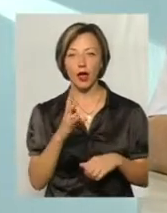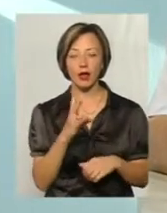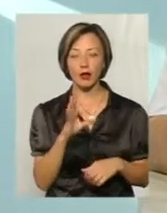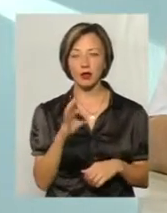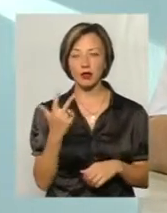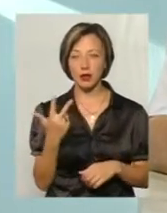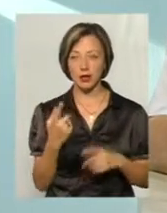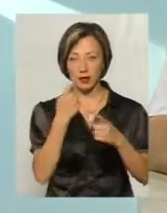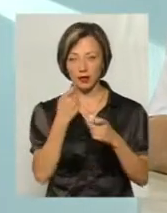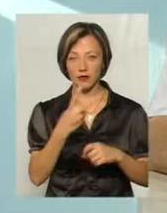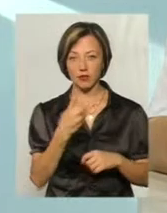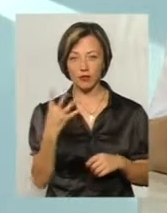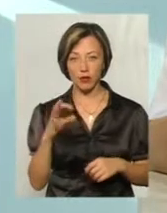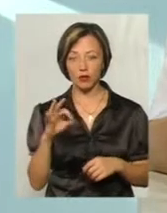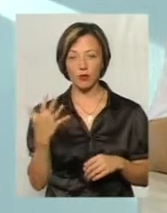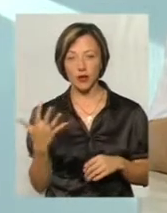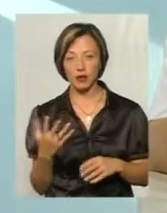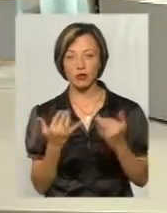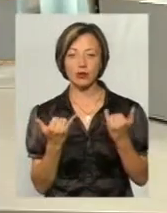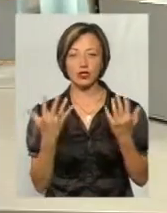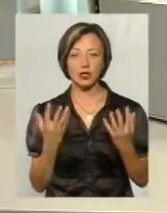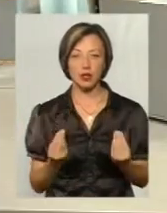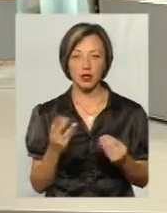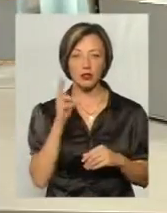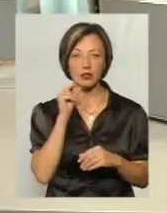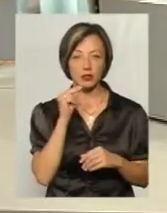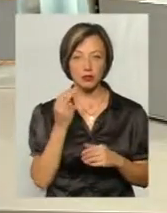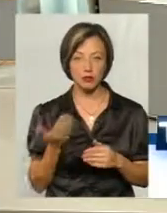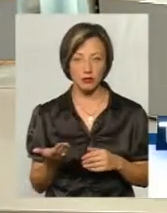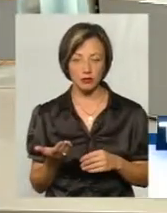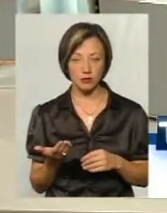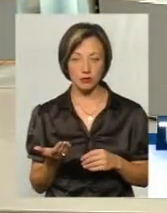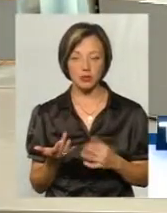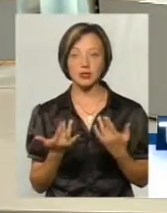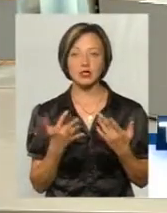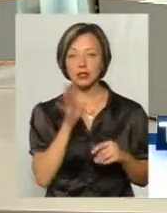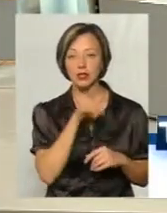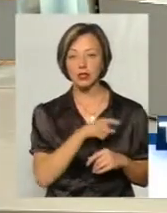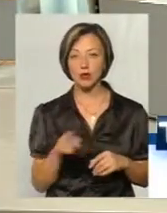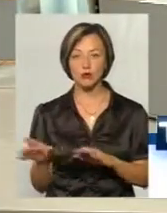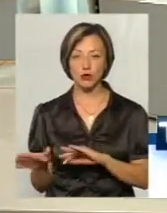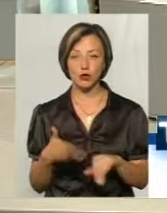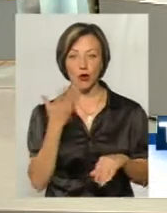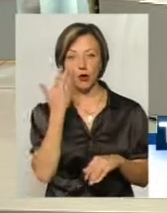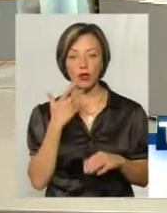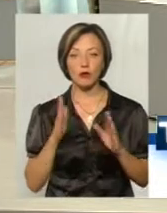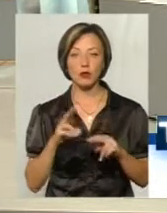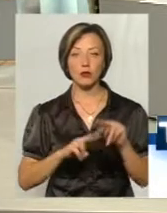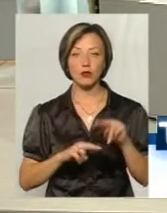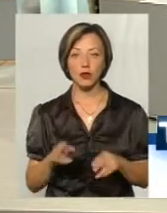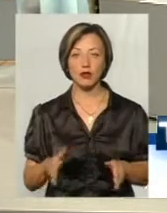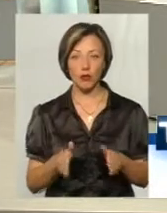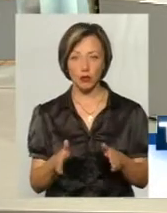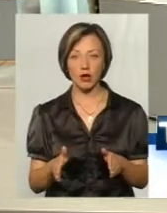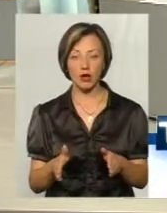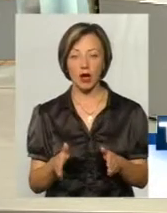були об'явлені 24.05, на сьогоднішній день яке число? Скільки часу пройшло? Коли будемо будувати дорогу?